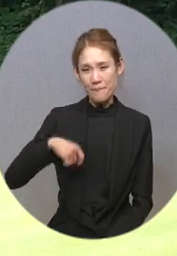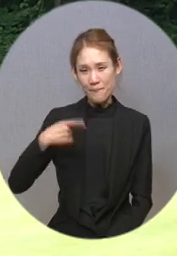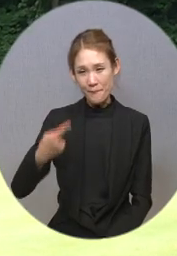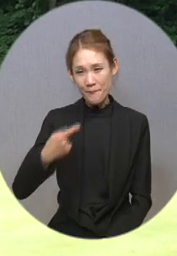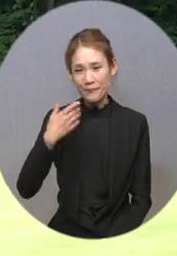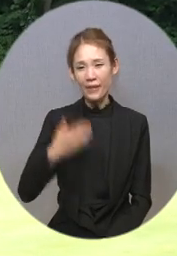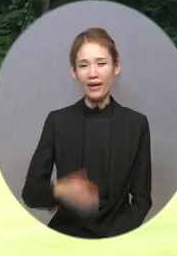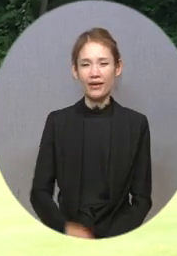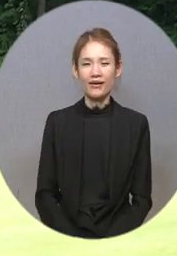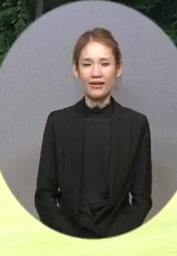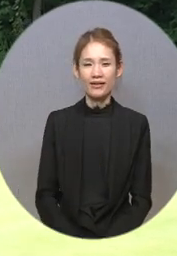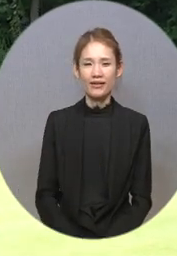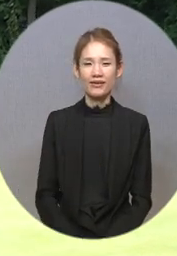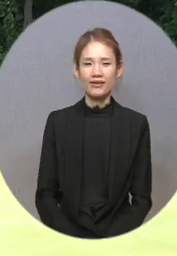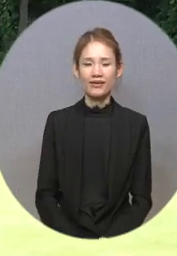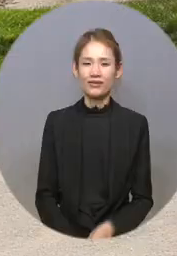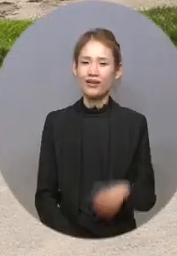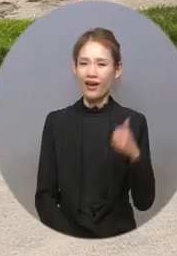야, 나이스!